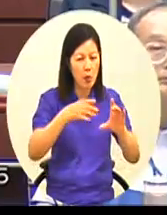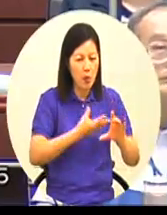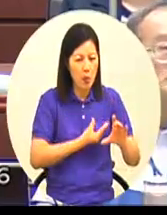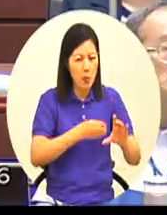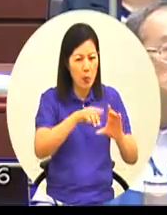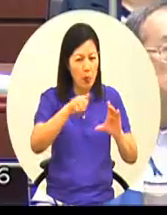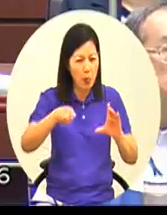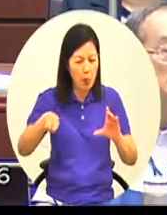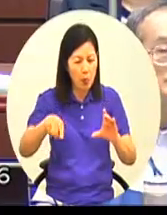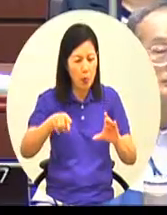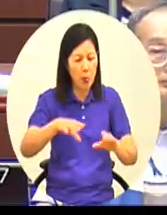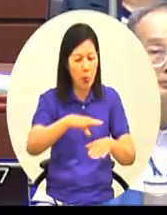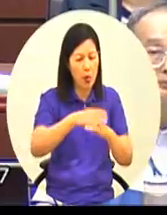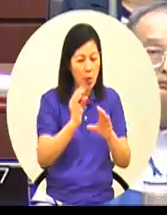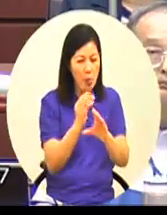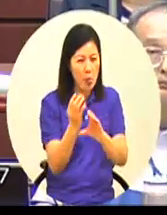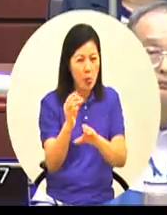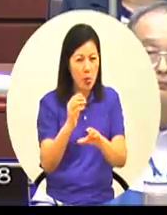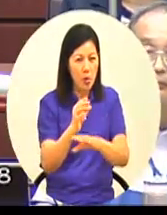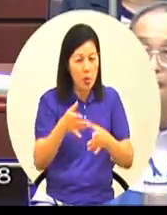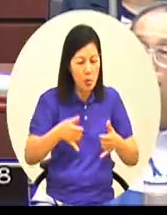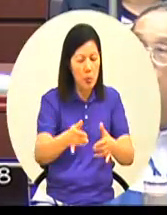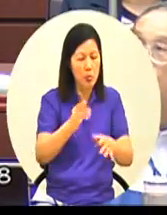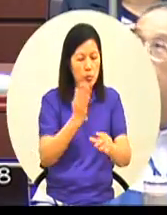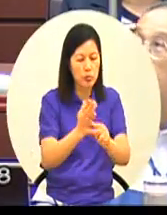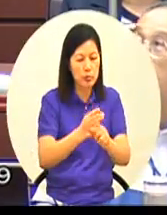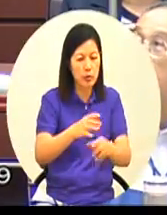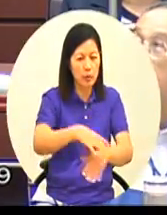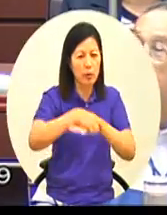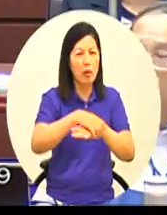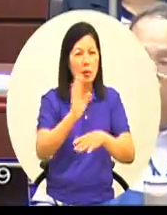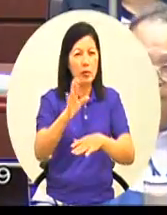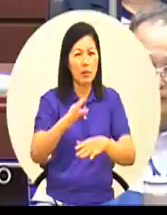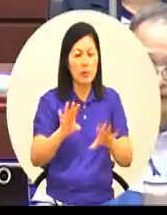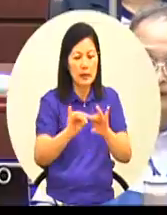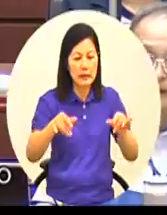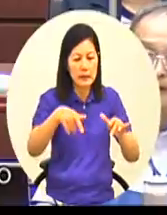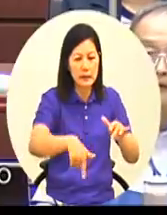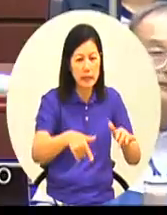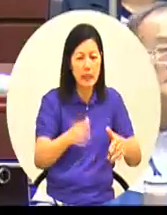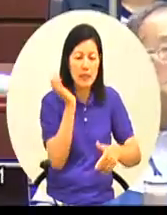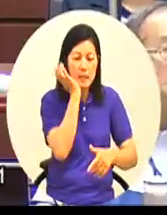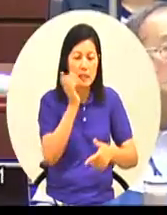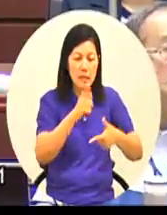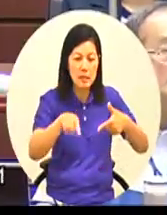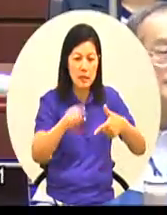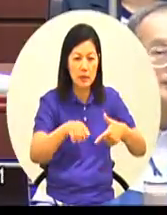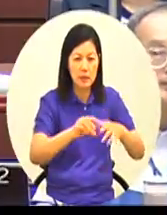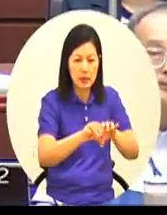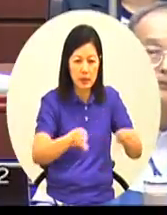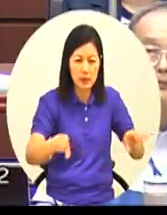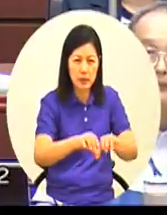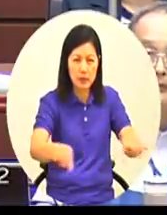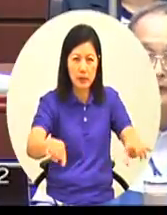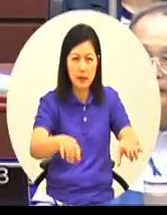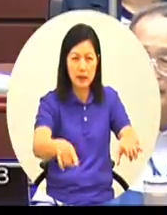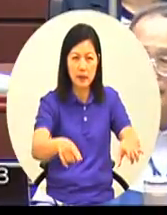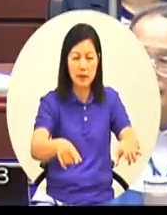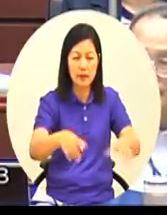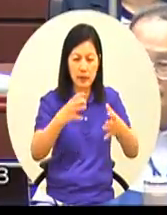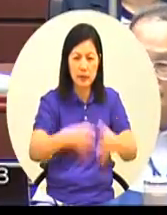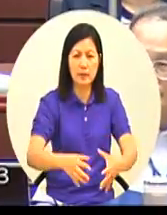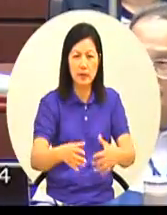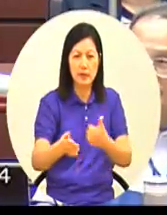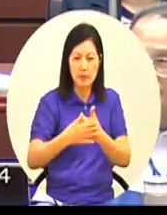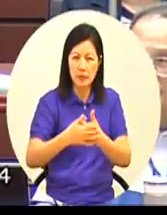很多人的生命。那我们的那个地下管线，地下那个石化管线， 建立的那个对我们这个帮